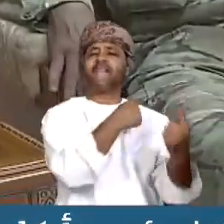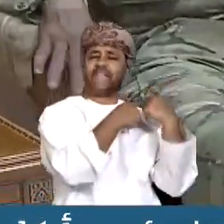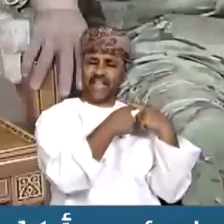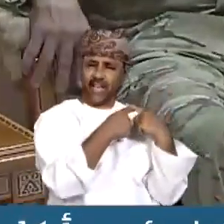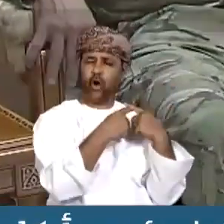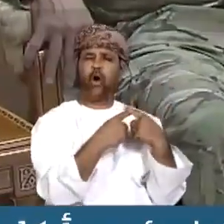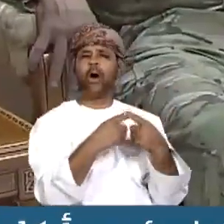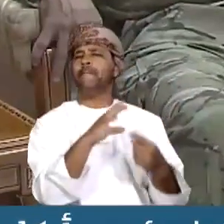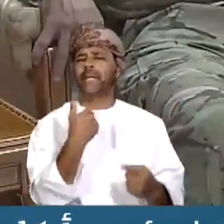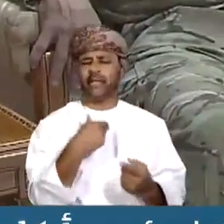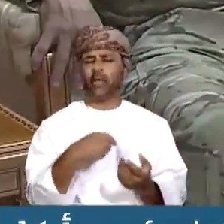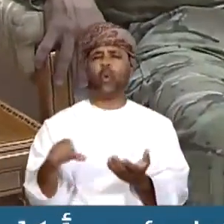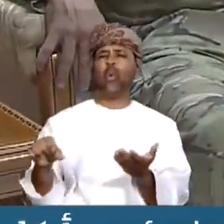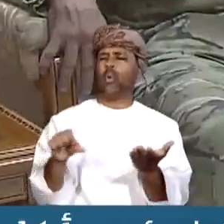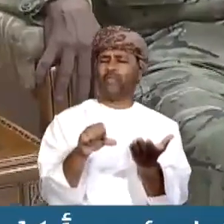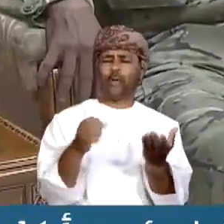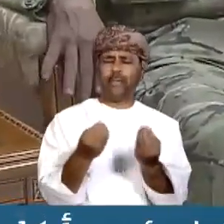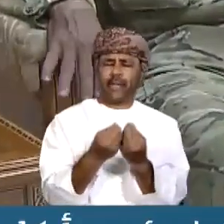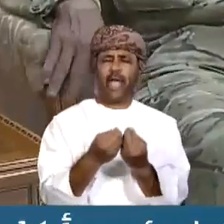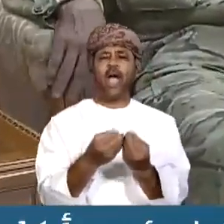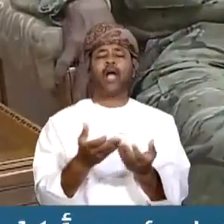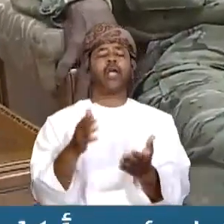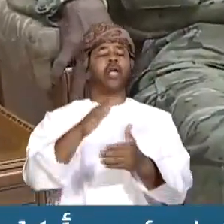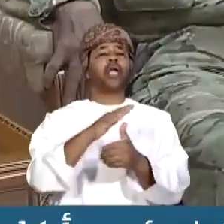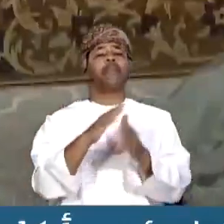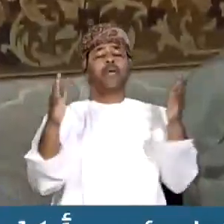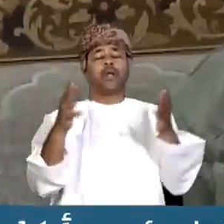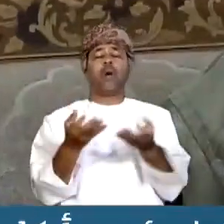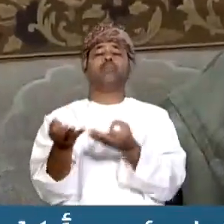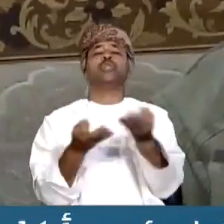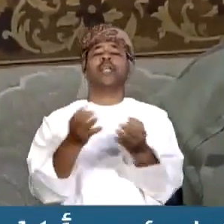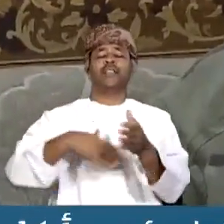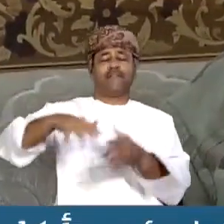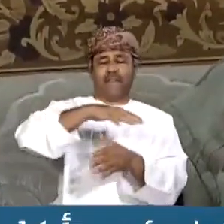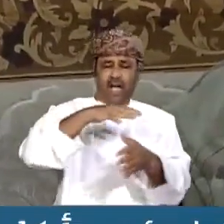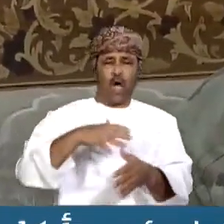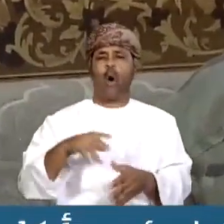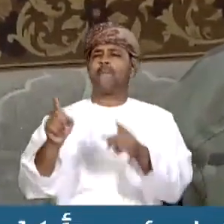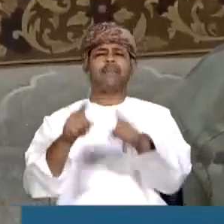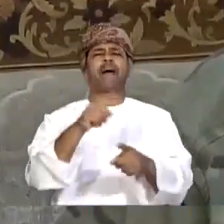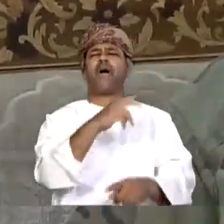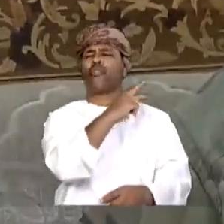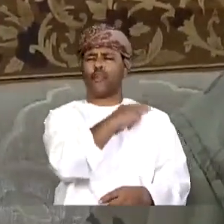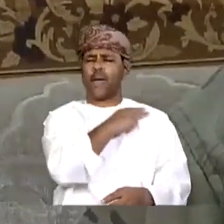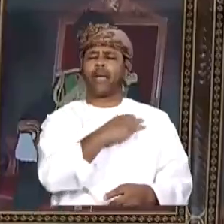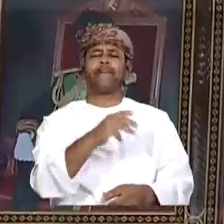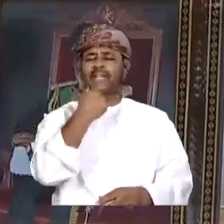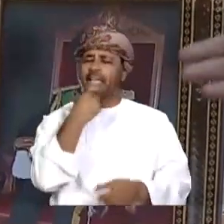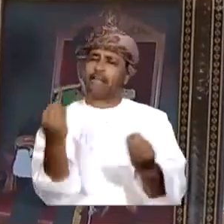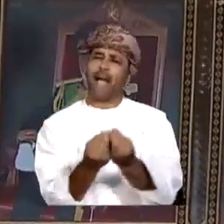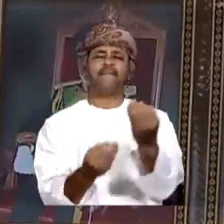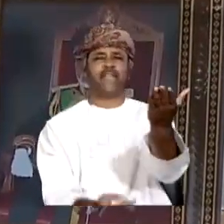السير جون لوريمر كبير مستشار الدفاع للشرق الأوسط وعدد من كبار الضباط البريطانيين.